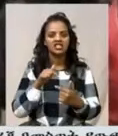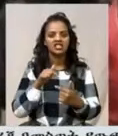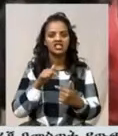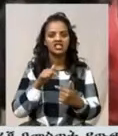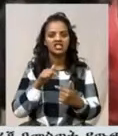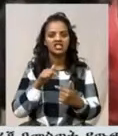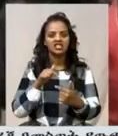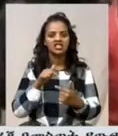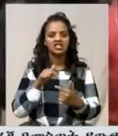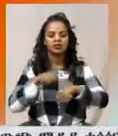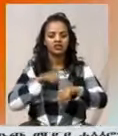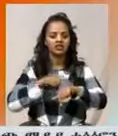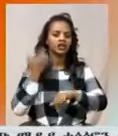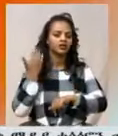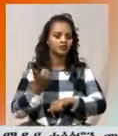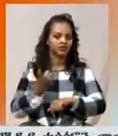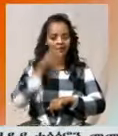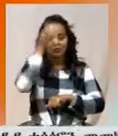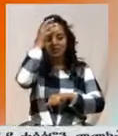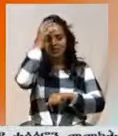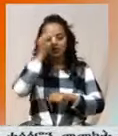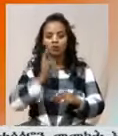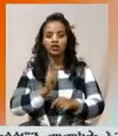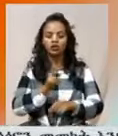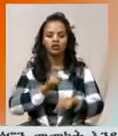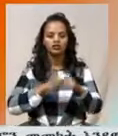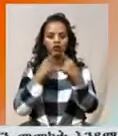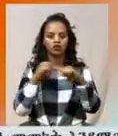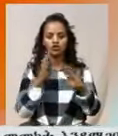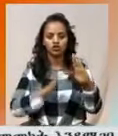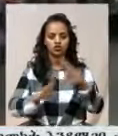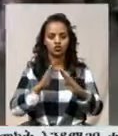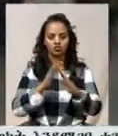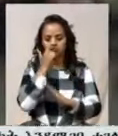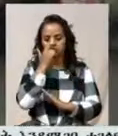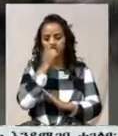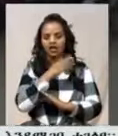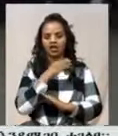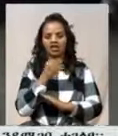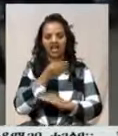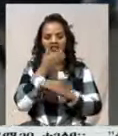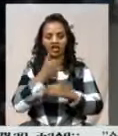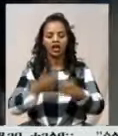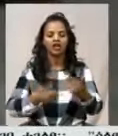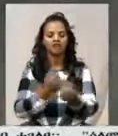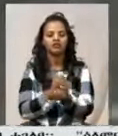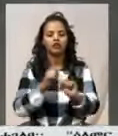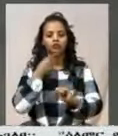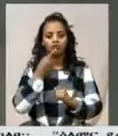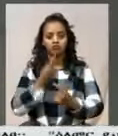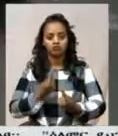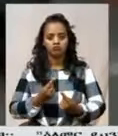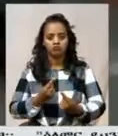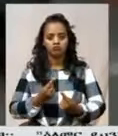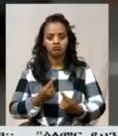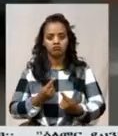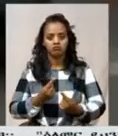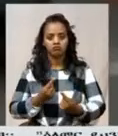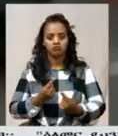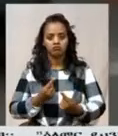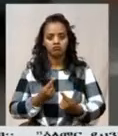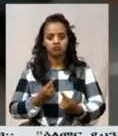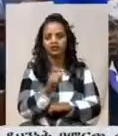እየተስፋፋ የመጣበት ጊዜ ነበር። መንግስት በአስቸኳይ ጊዜ አዋጅ ችግሩን በለመደውና የአፍና ከድ ፈቷለው ብሎ ቢሞክርም የሚቻል ሆኖ